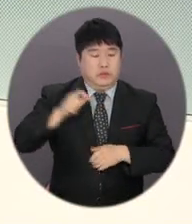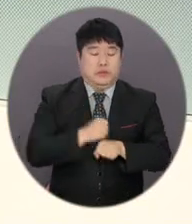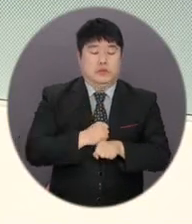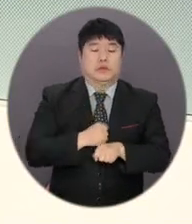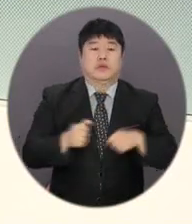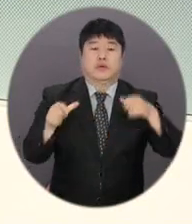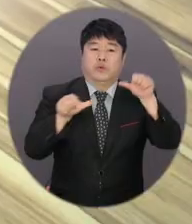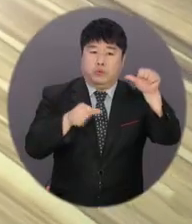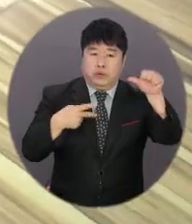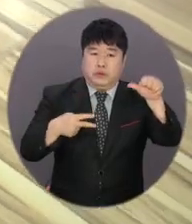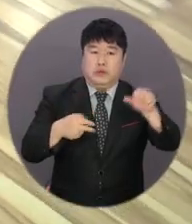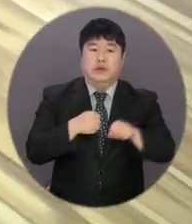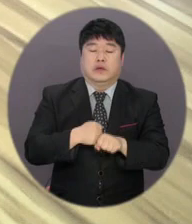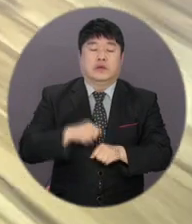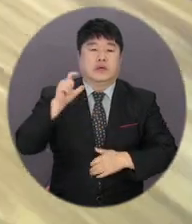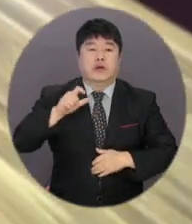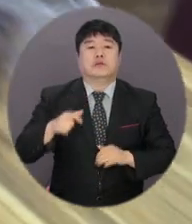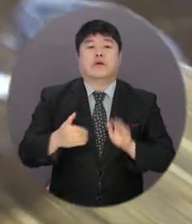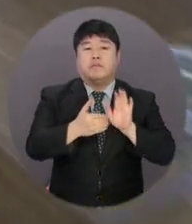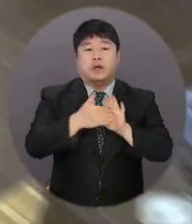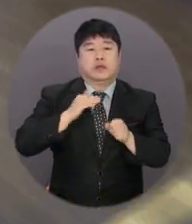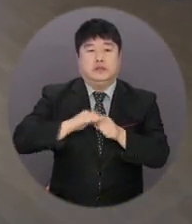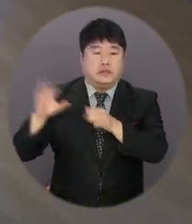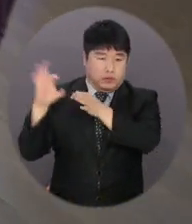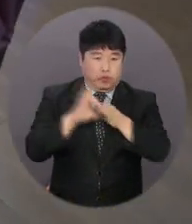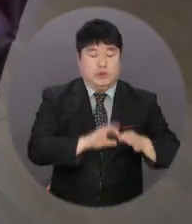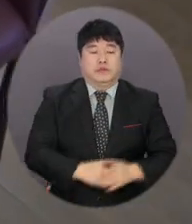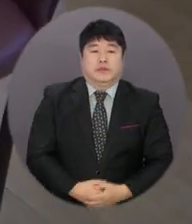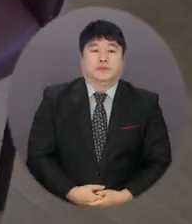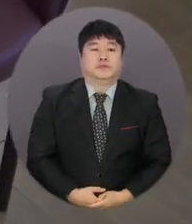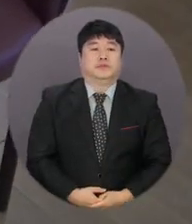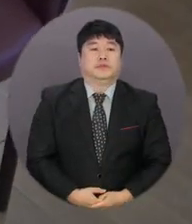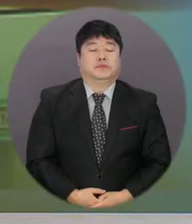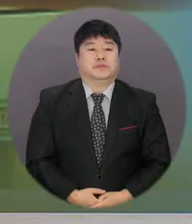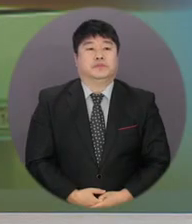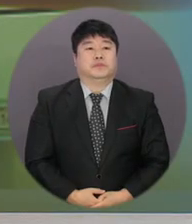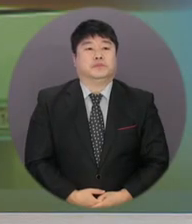2일까지 강화된 방역수칙이 계속됩니다. MBC 뉴스 송정근입니다.